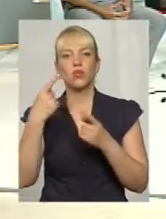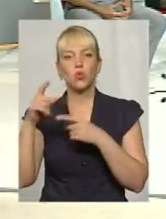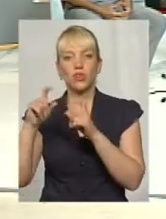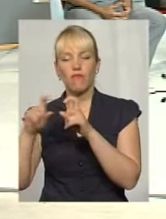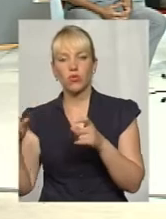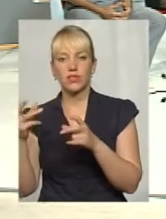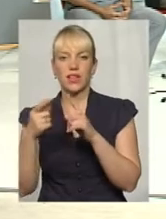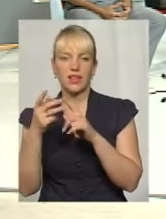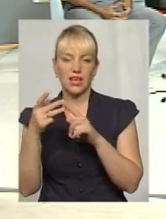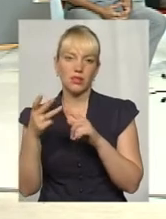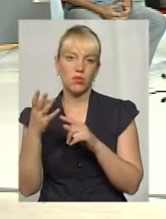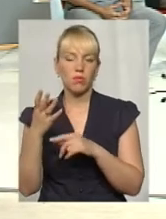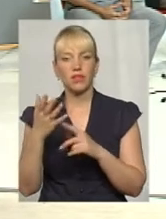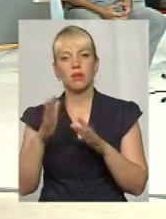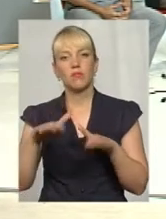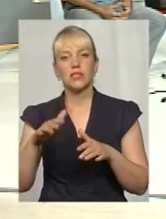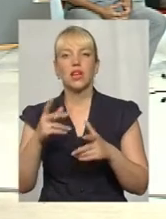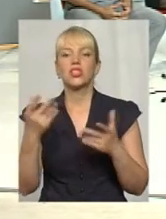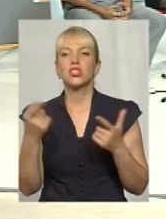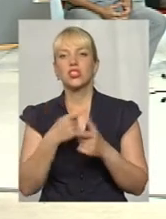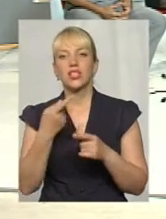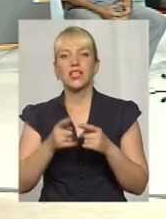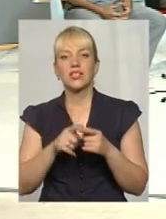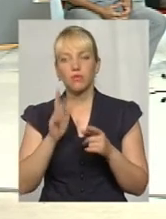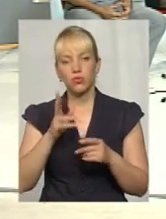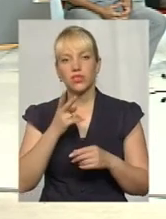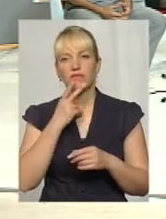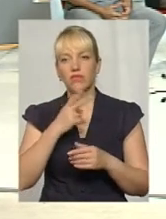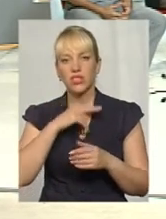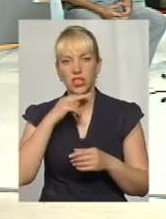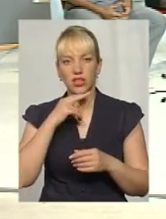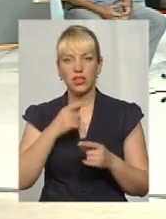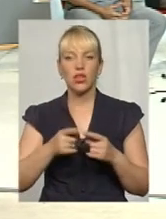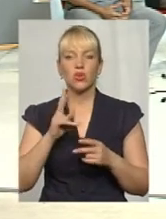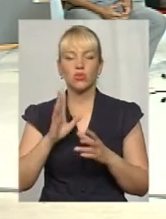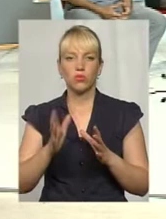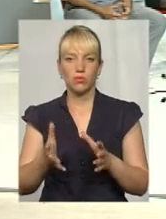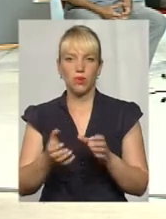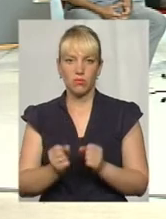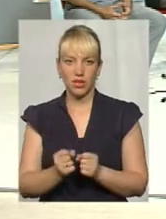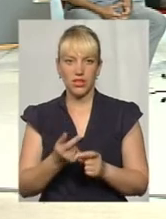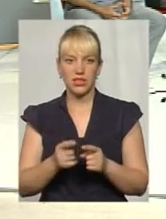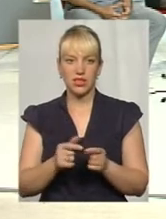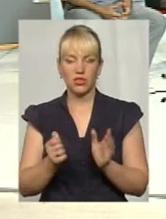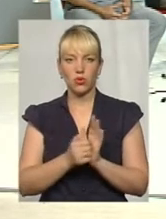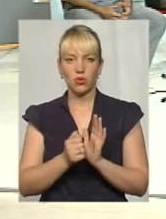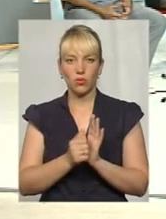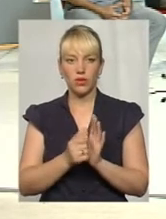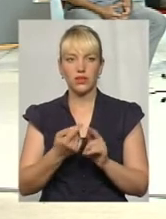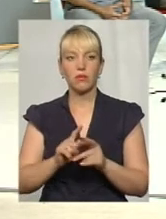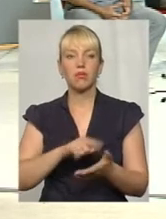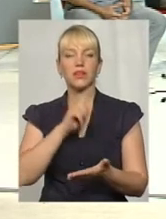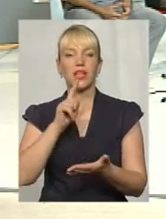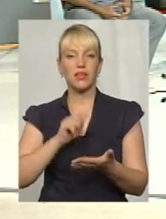місці. Чи на це зважатимуть ті, хто прийматиме документи? Питання